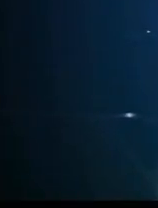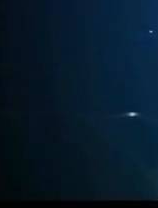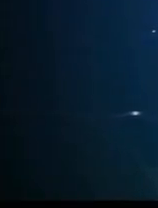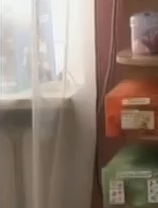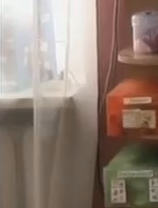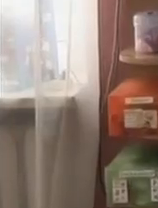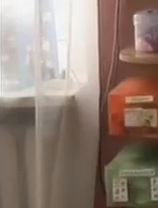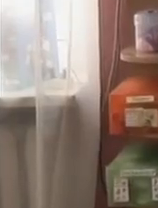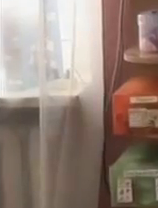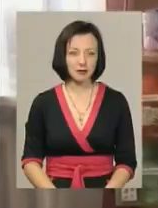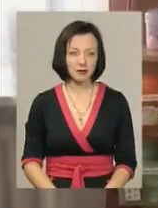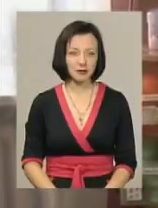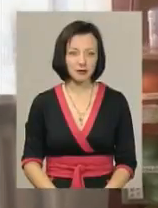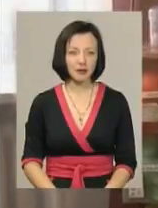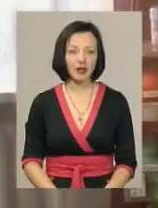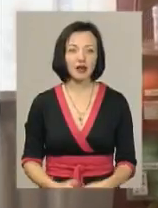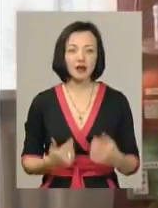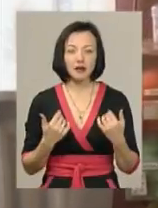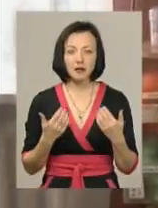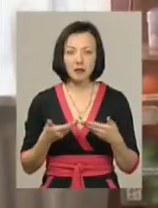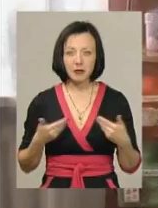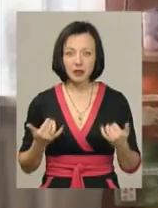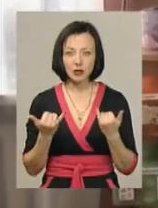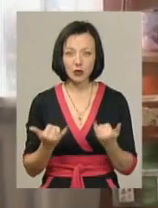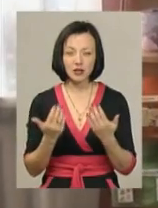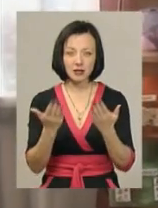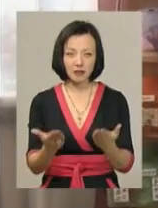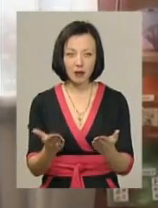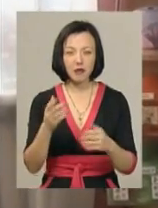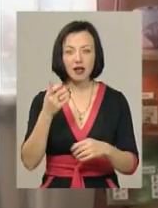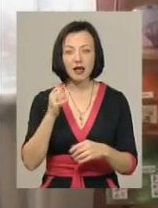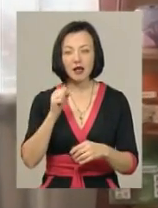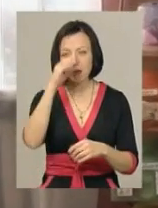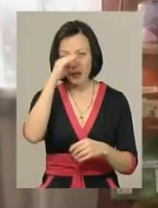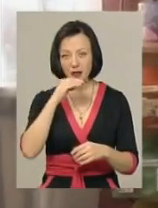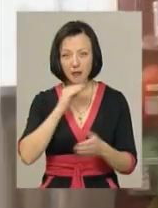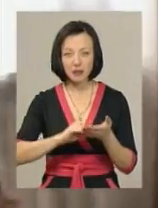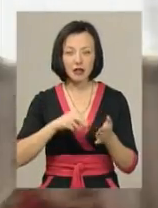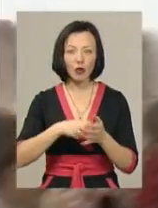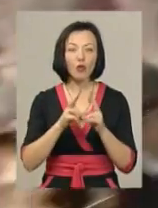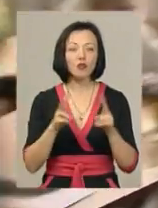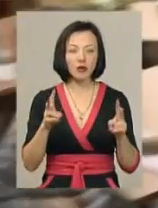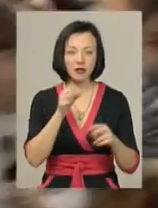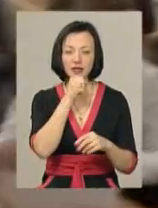студію ми сьогодні з вами і вчора без батьками ми писали листи кому